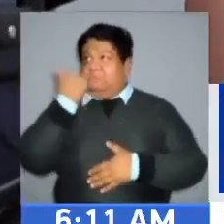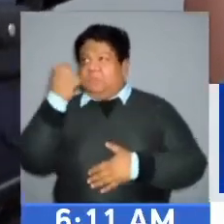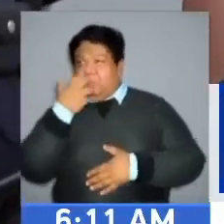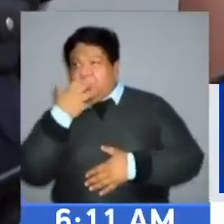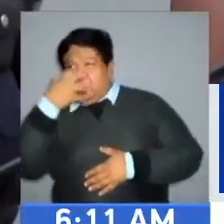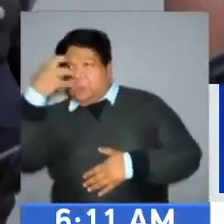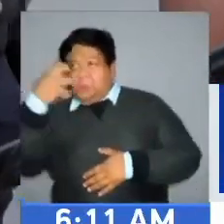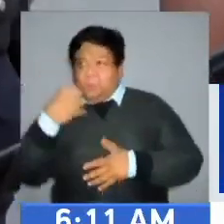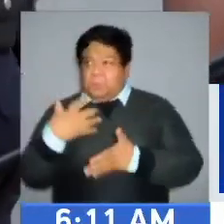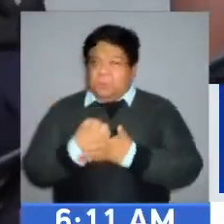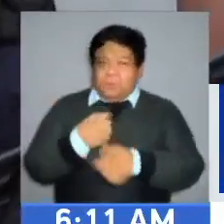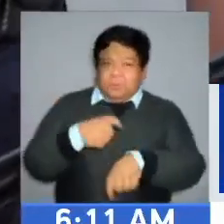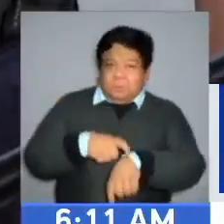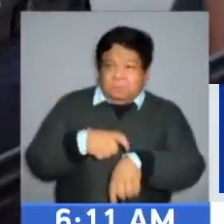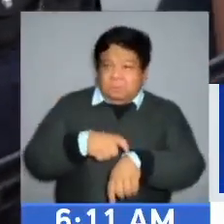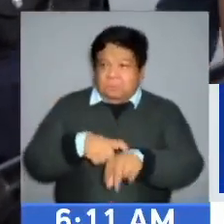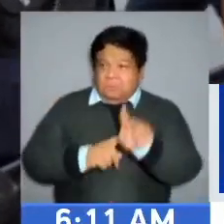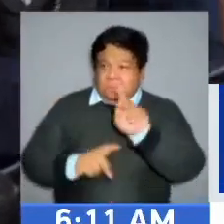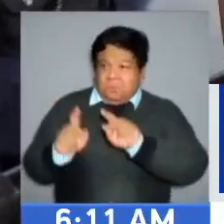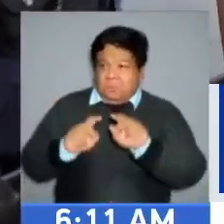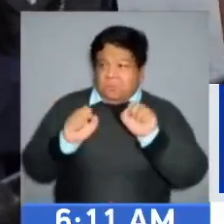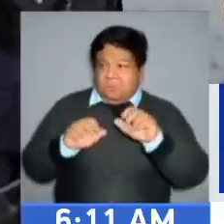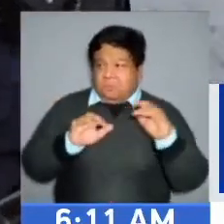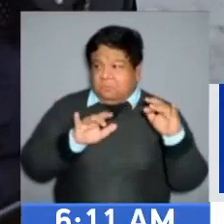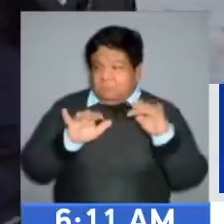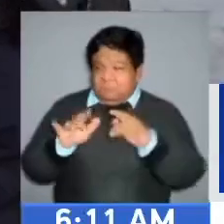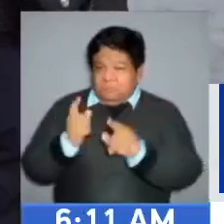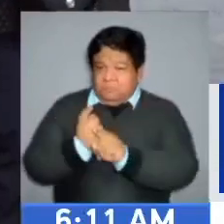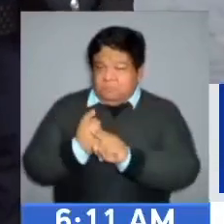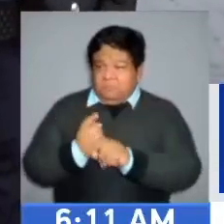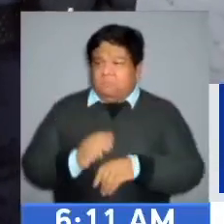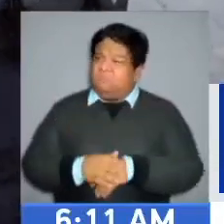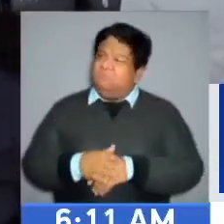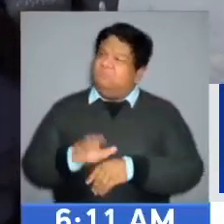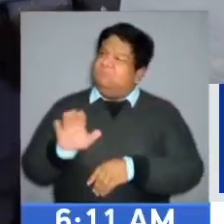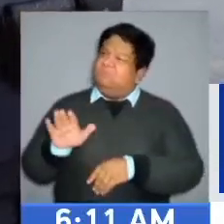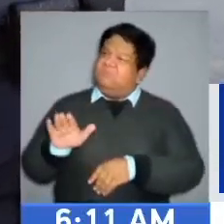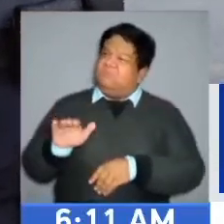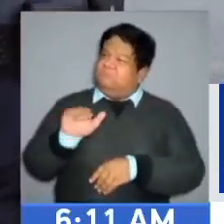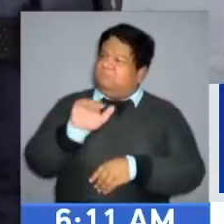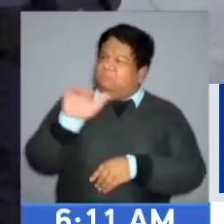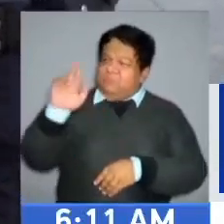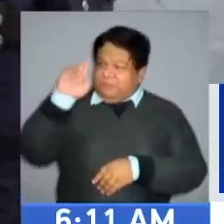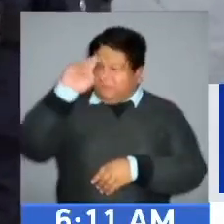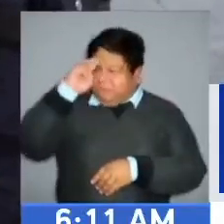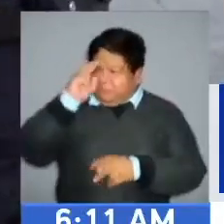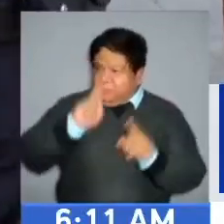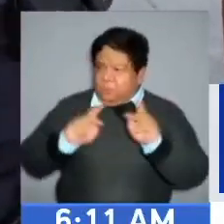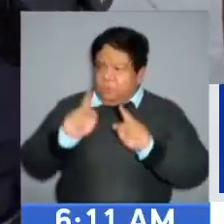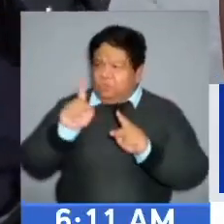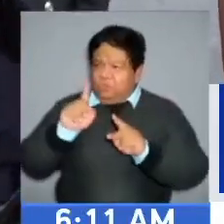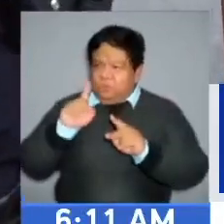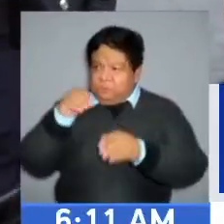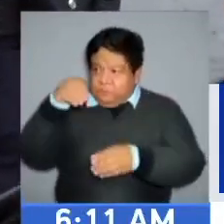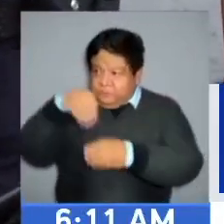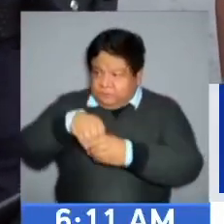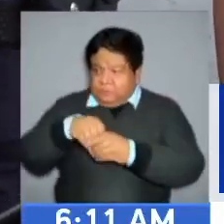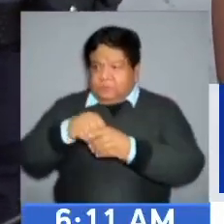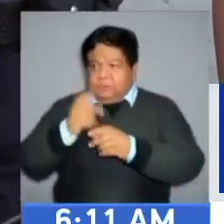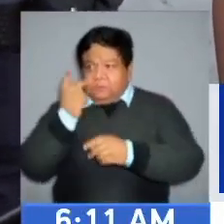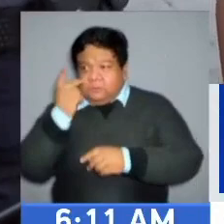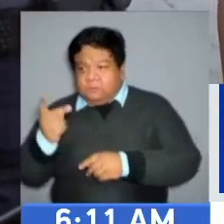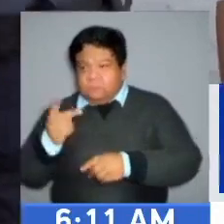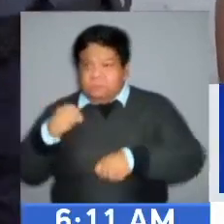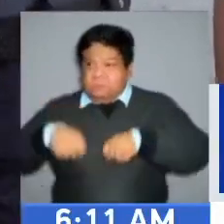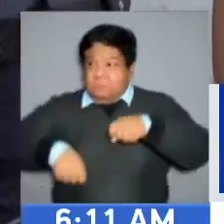kababayan na makapasyal. Paalala po siguro, ano ba ang aasahan ng mga kababayan natin sa loob? Nakita ko kanina, pati bisikleta pala, bawal. Bawal na ho